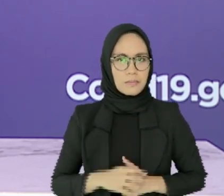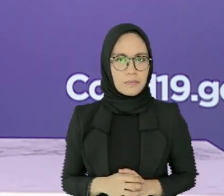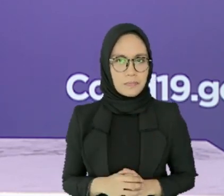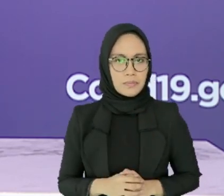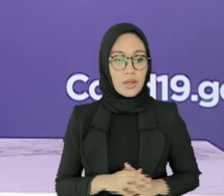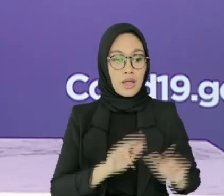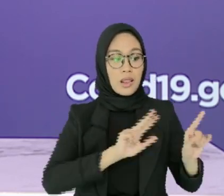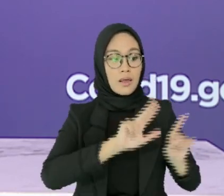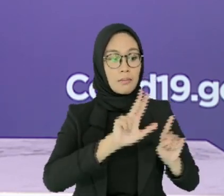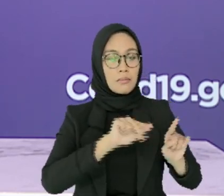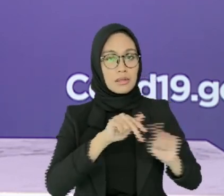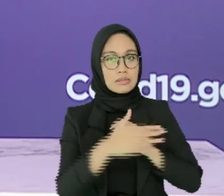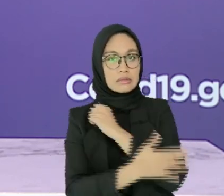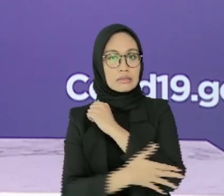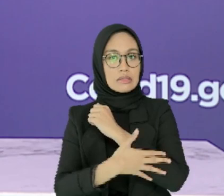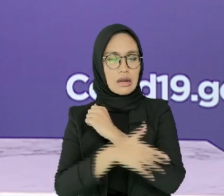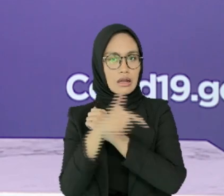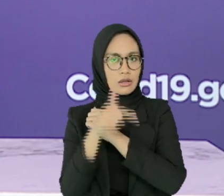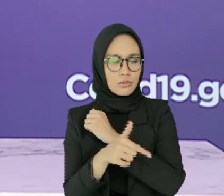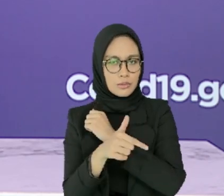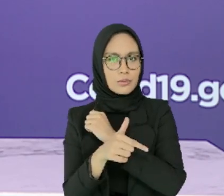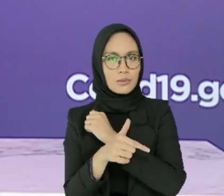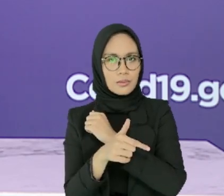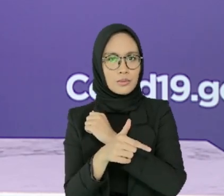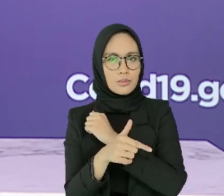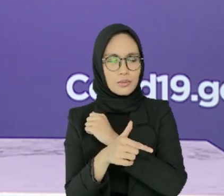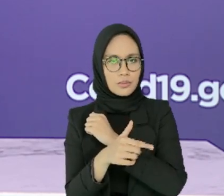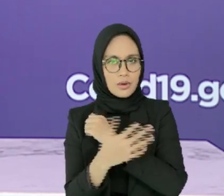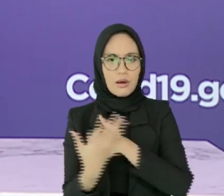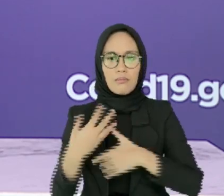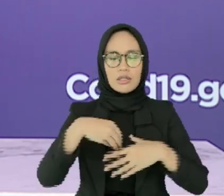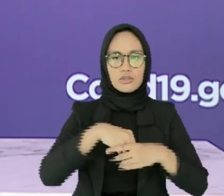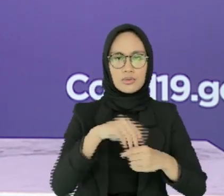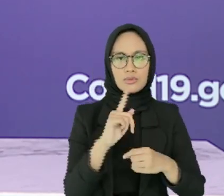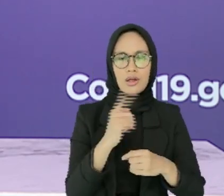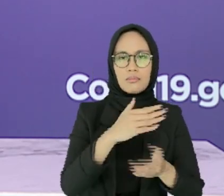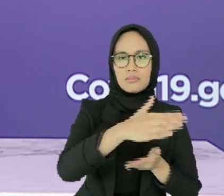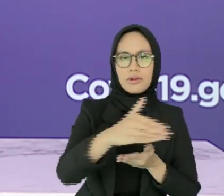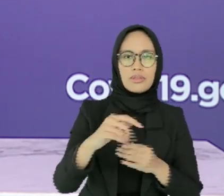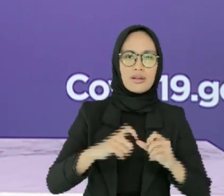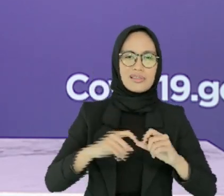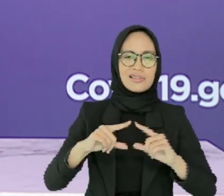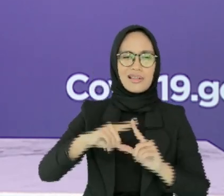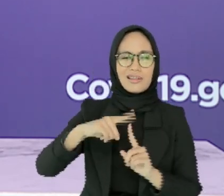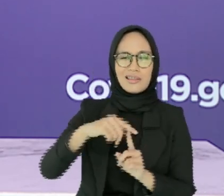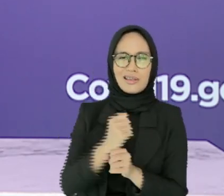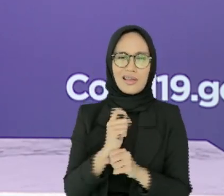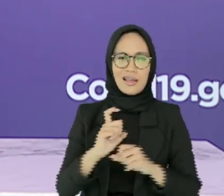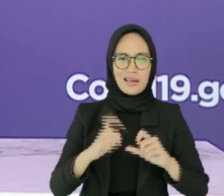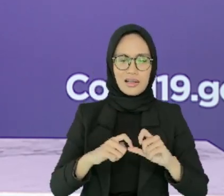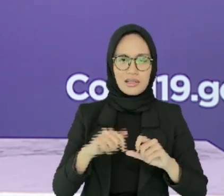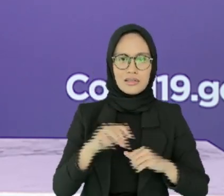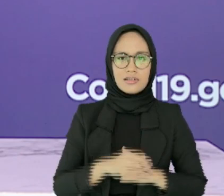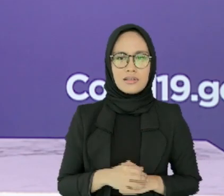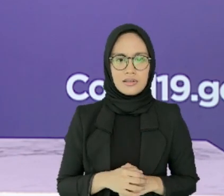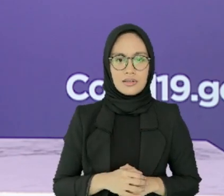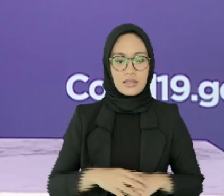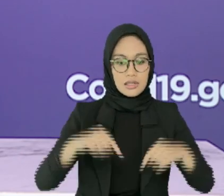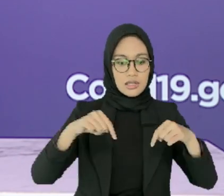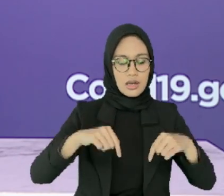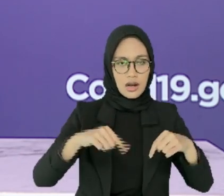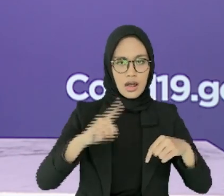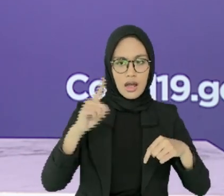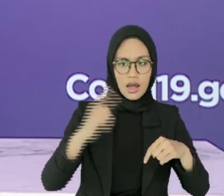ke-18 negara tersebut akan dicantumkan ke dalam es Satgas izin Apakah saat ini sudah ada esainya Prof